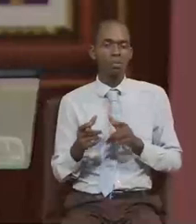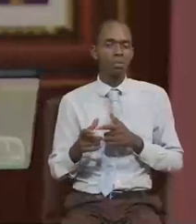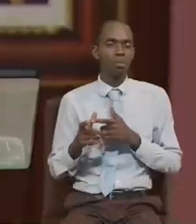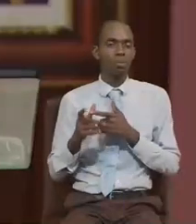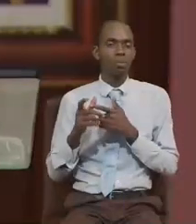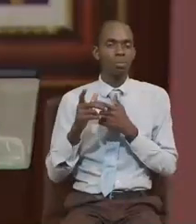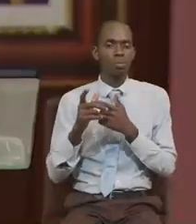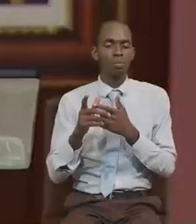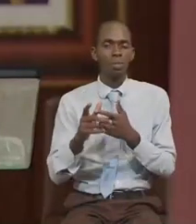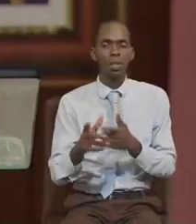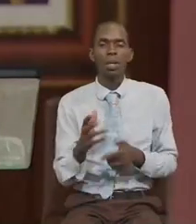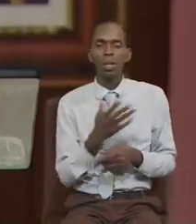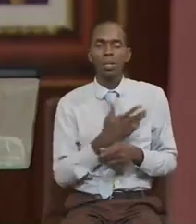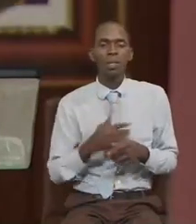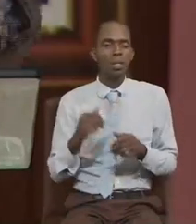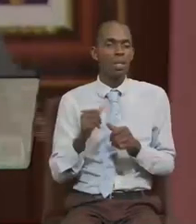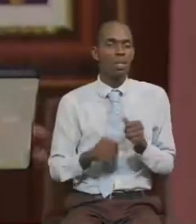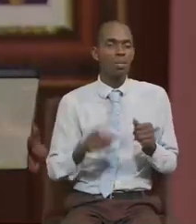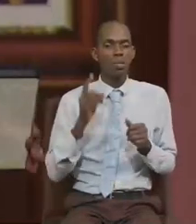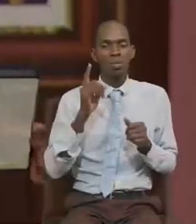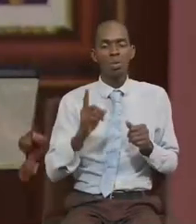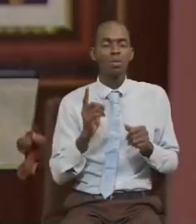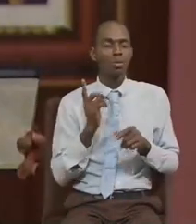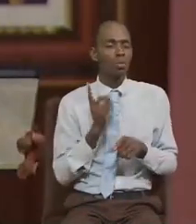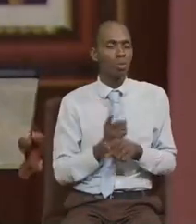Et tout le monde courait comme ça.